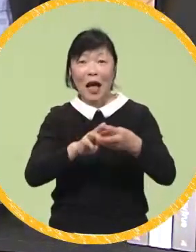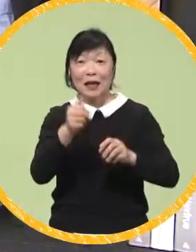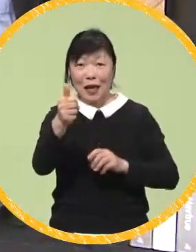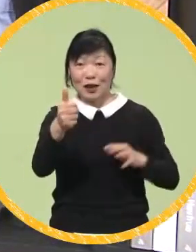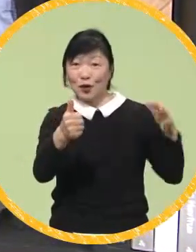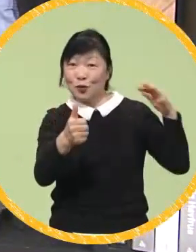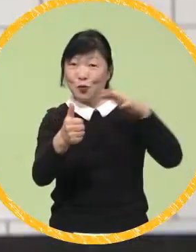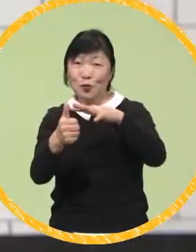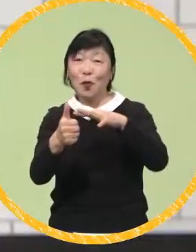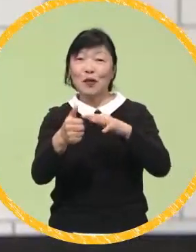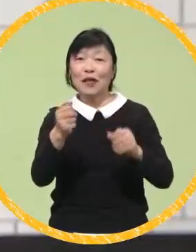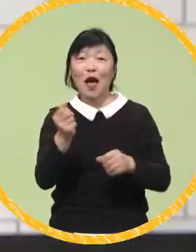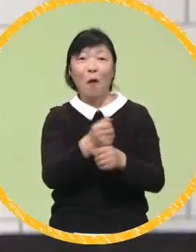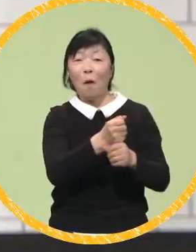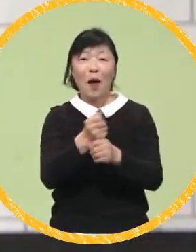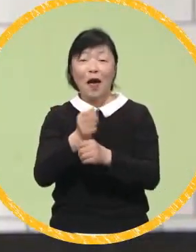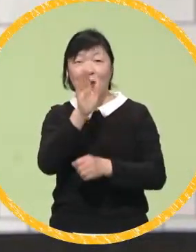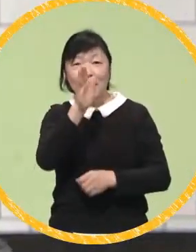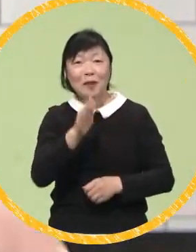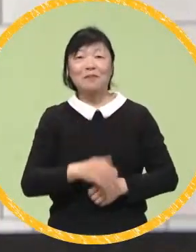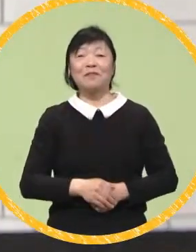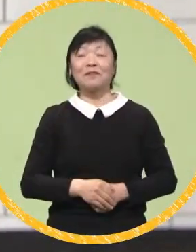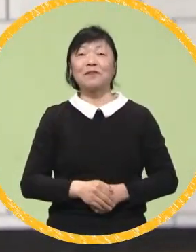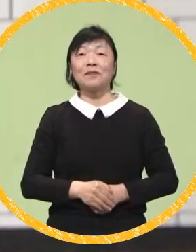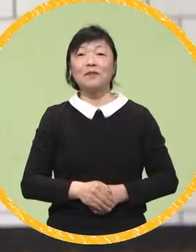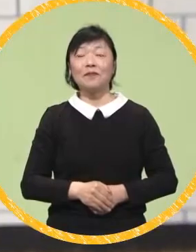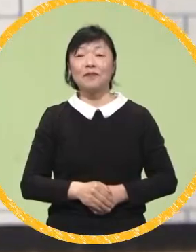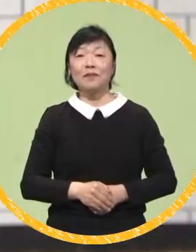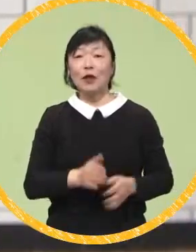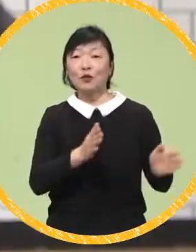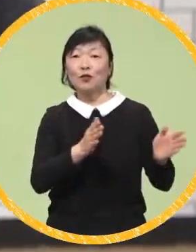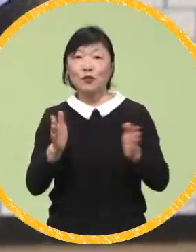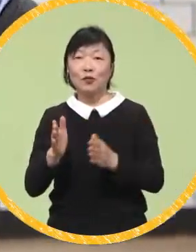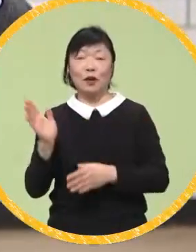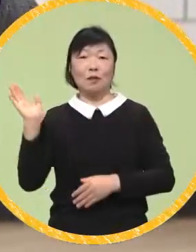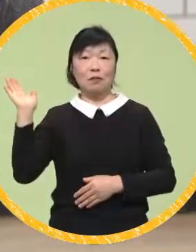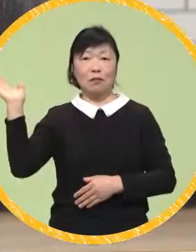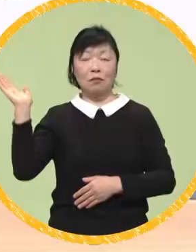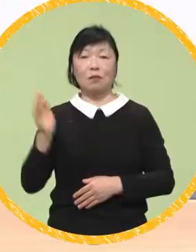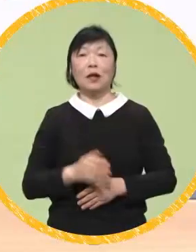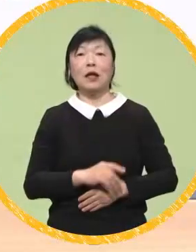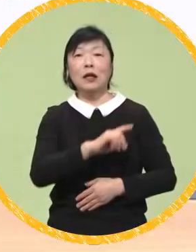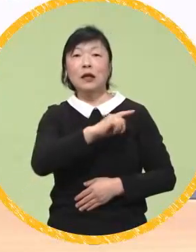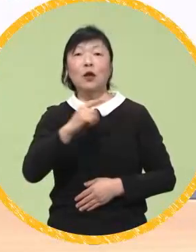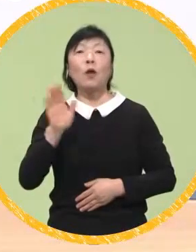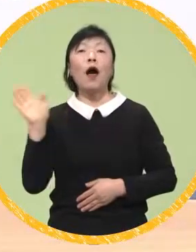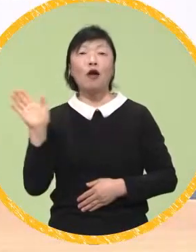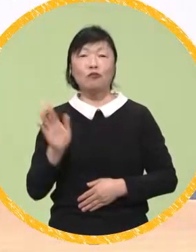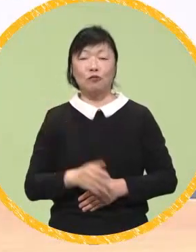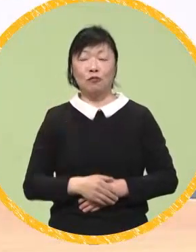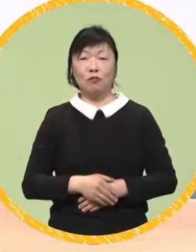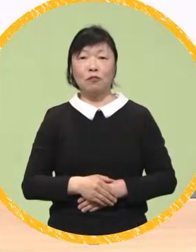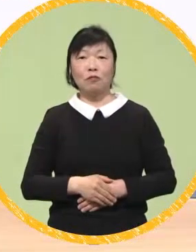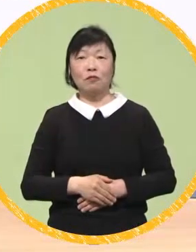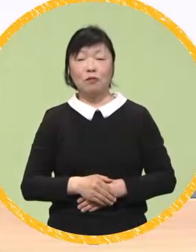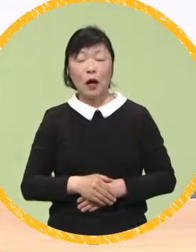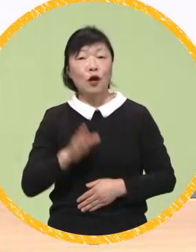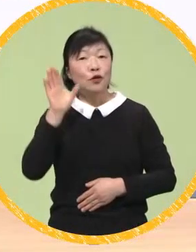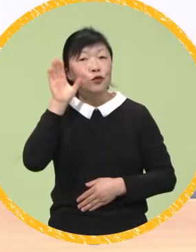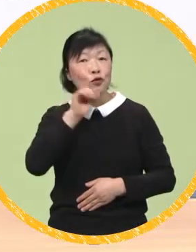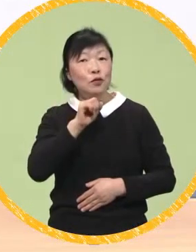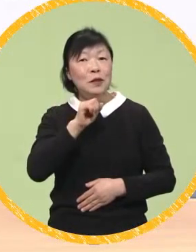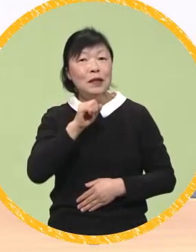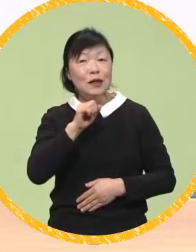くださいましょう飾って欲しい愛山続いてこちらですねはいこれいろいろありますけども趣味として楽しめるオリンピック